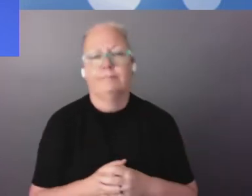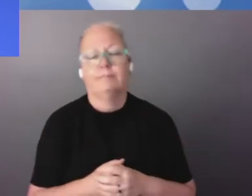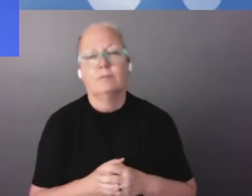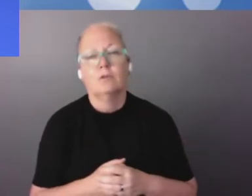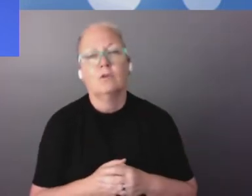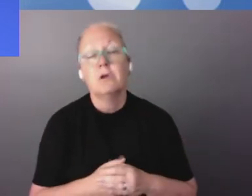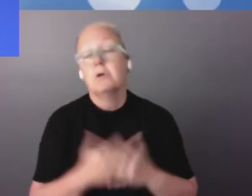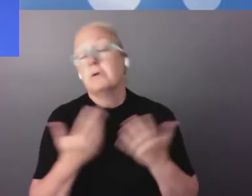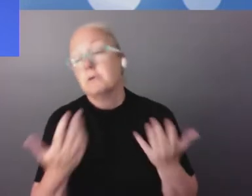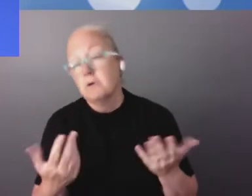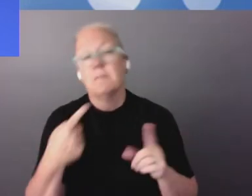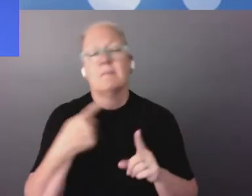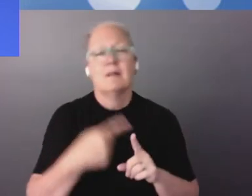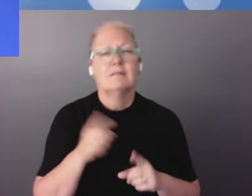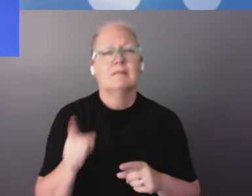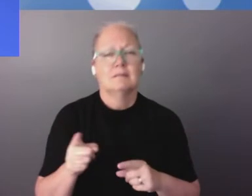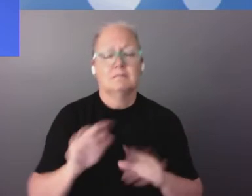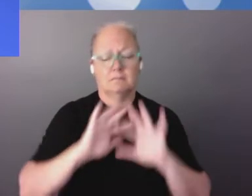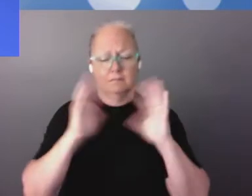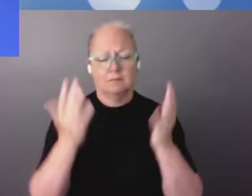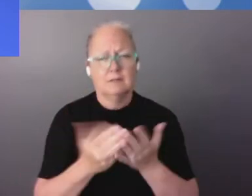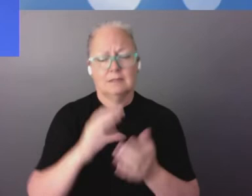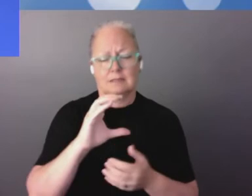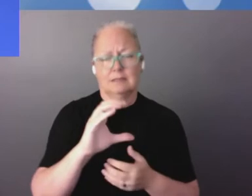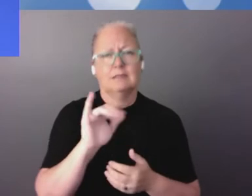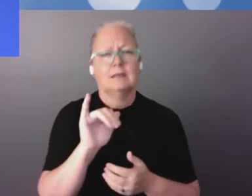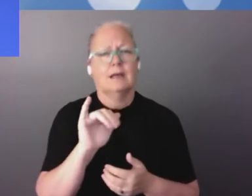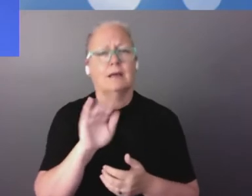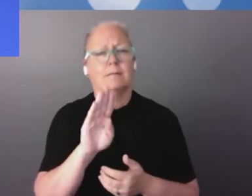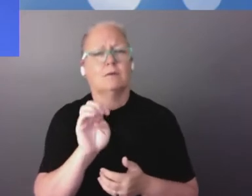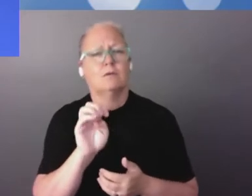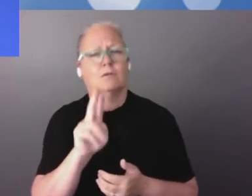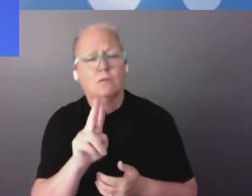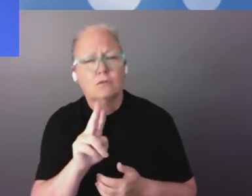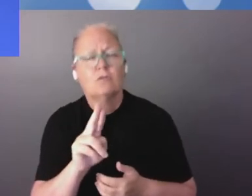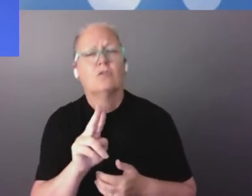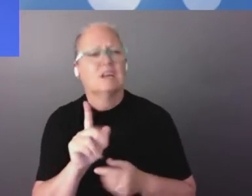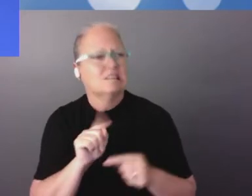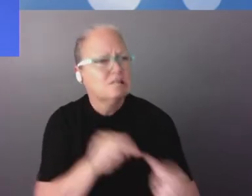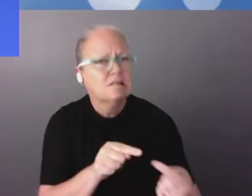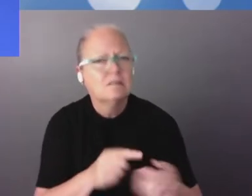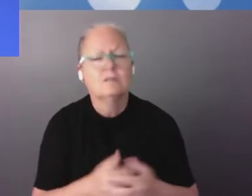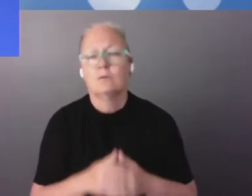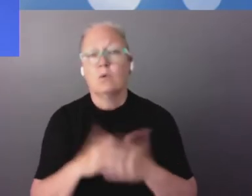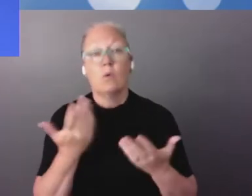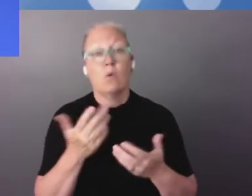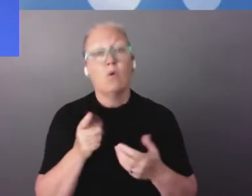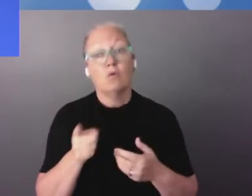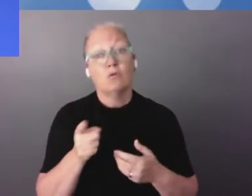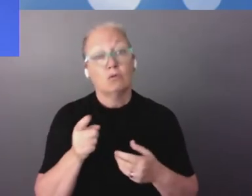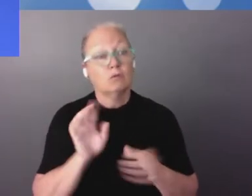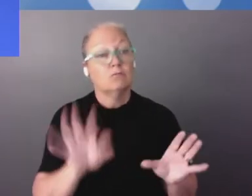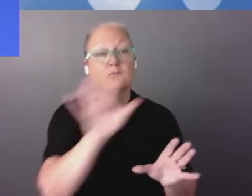على الإنترنت من قبل العصابات والحكومات التي تستغل الإنترنت